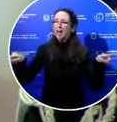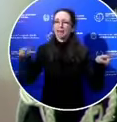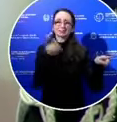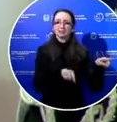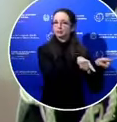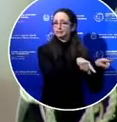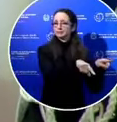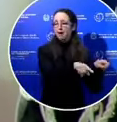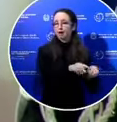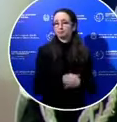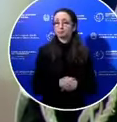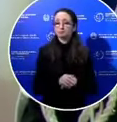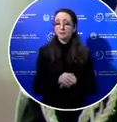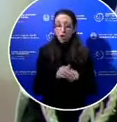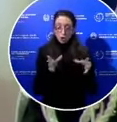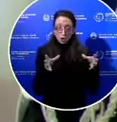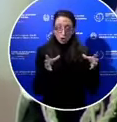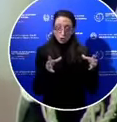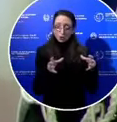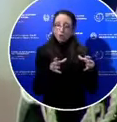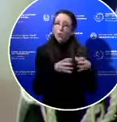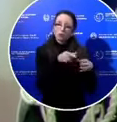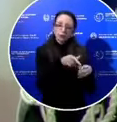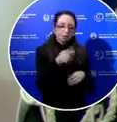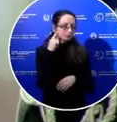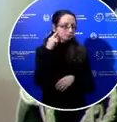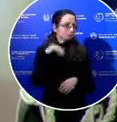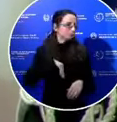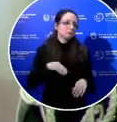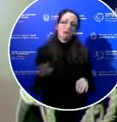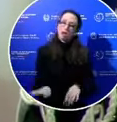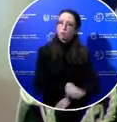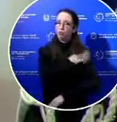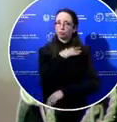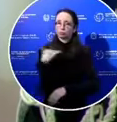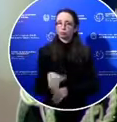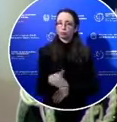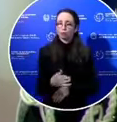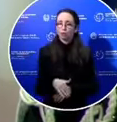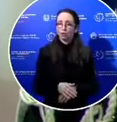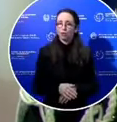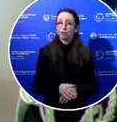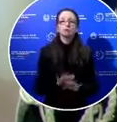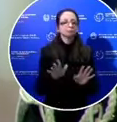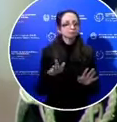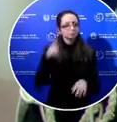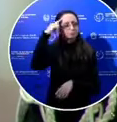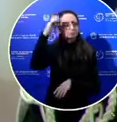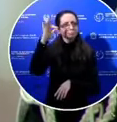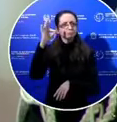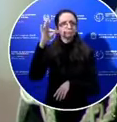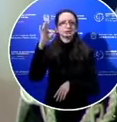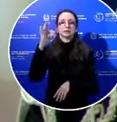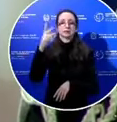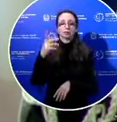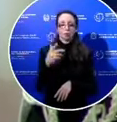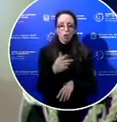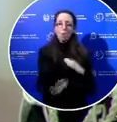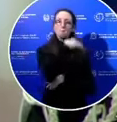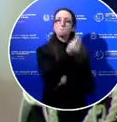comunità che mi ha emozionato tantissimo e che ha espresso un solo auspicio, diventare un modello da estendere in